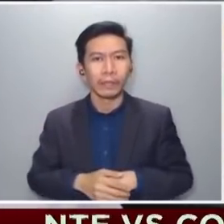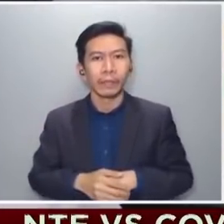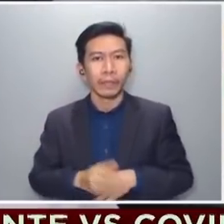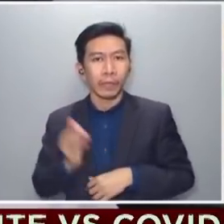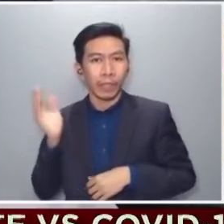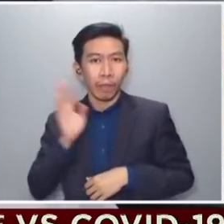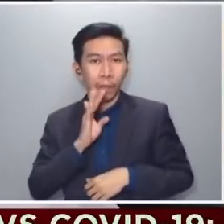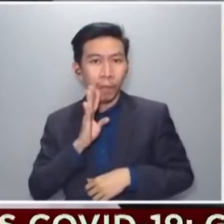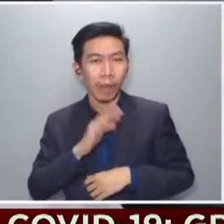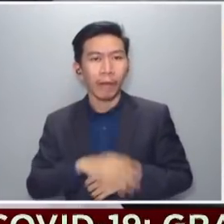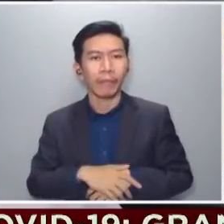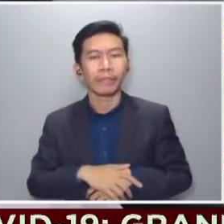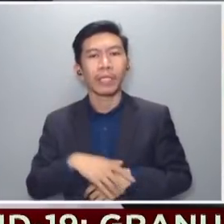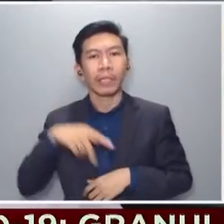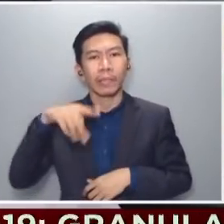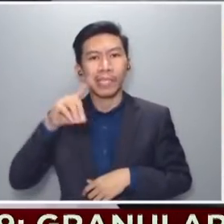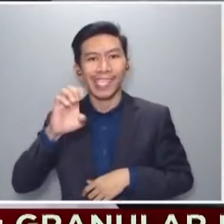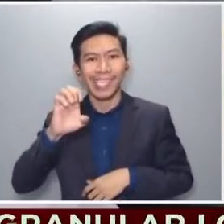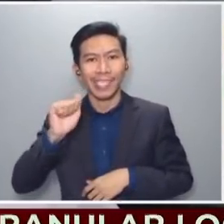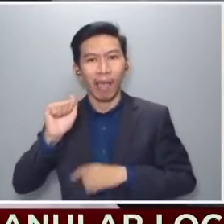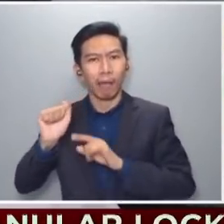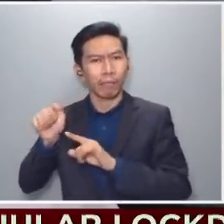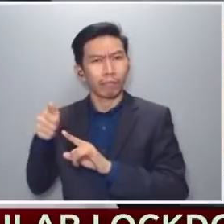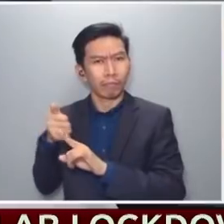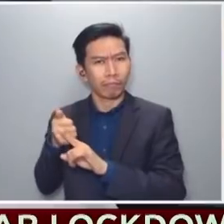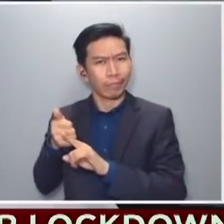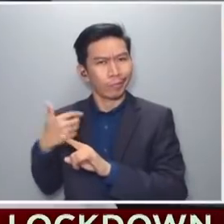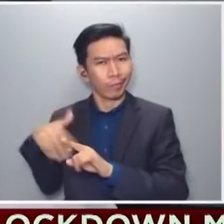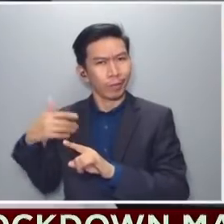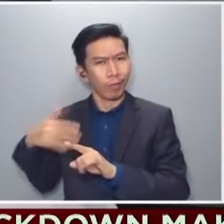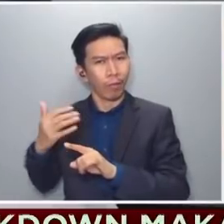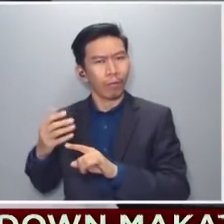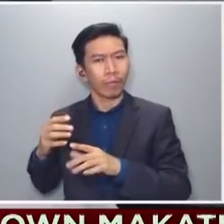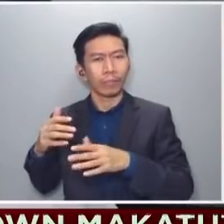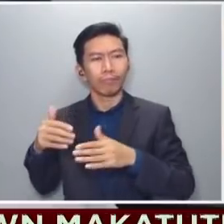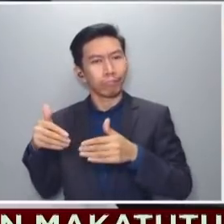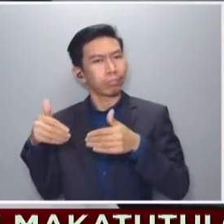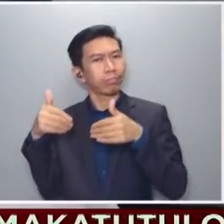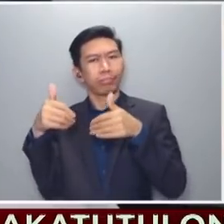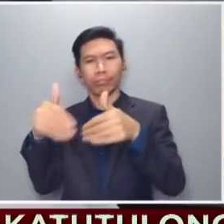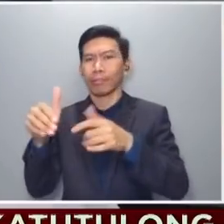pinaalagwa si Ontong. Parang pinayagan nila si Ontong na